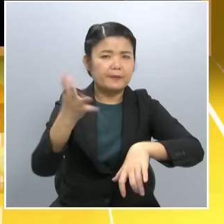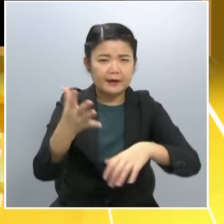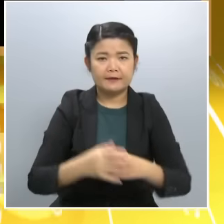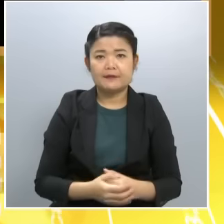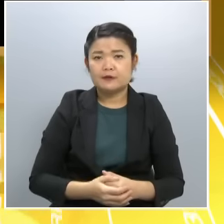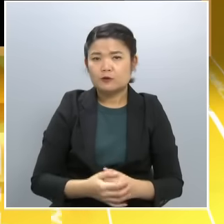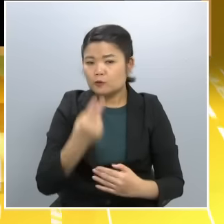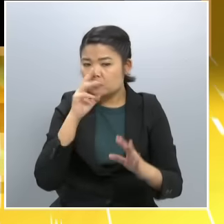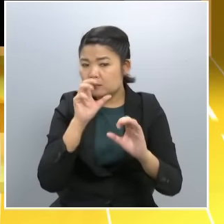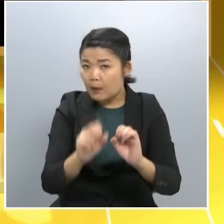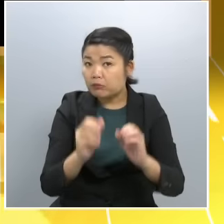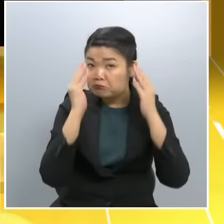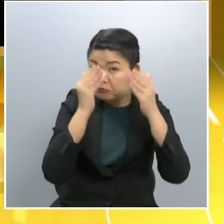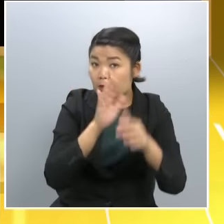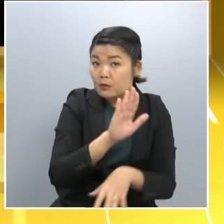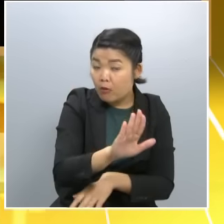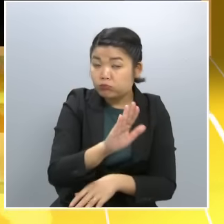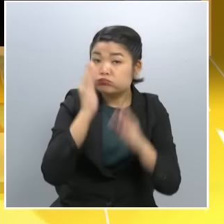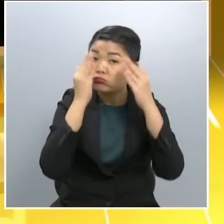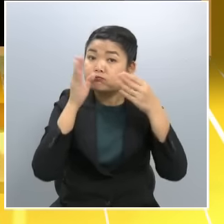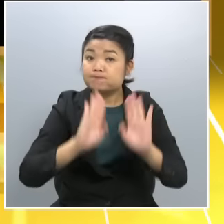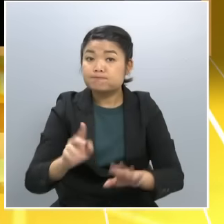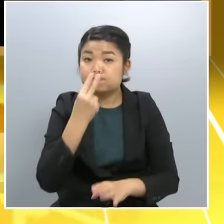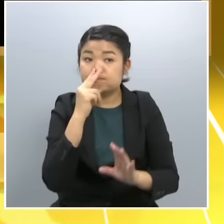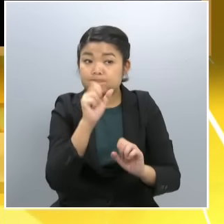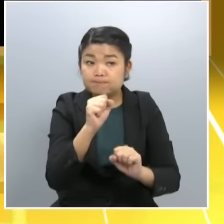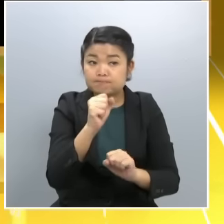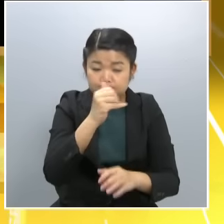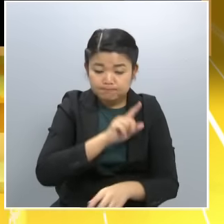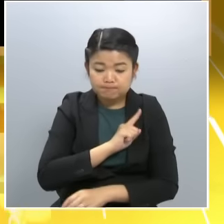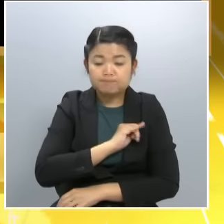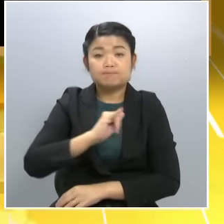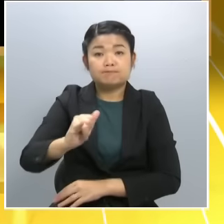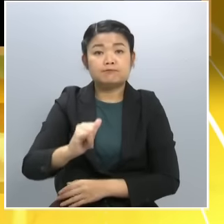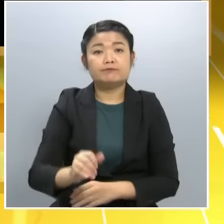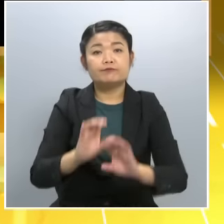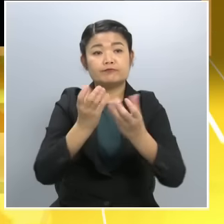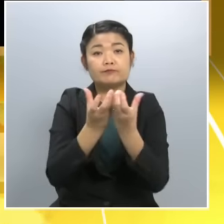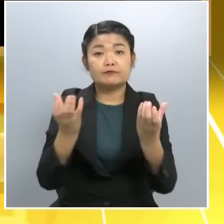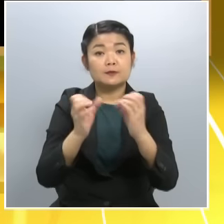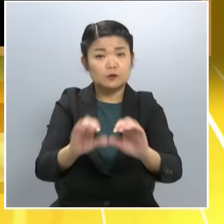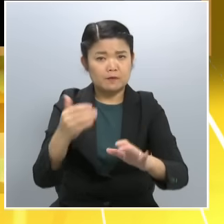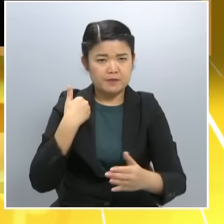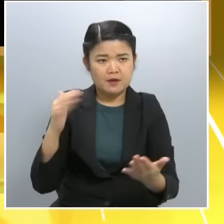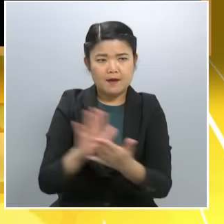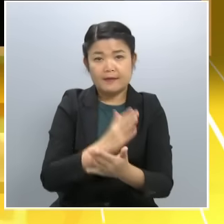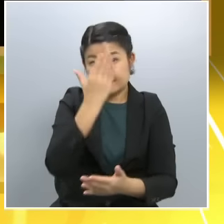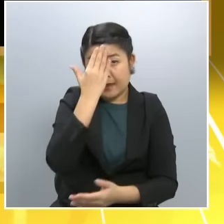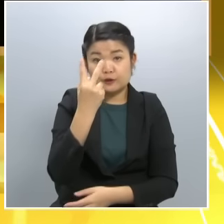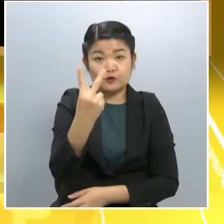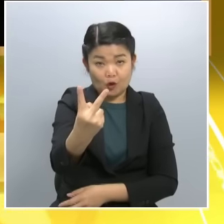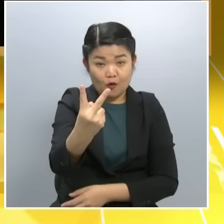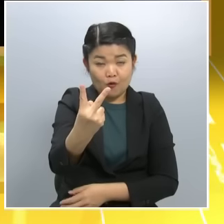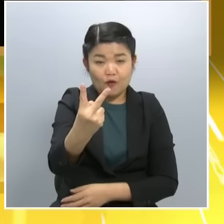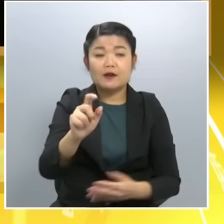ววชิรเมธีว่ามีเจตนาอย่างไรขณะออกไปบรรยายแต่มันมีประเด็นเอกสารหน้าที่ 2ที่ส่งมา